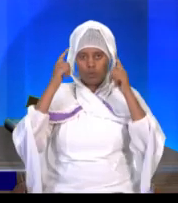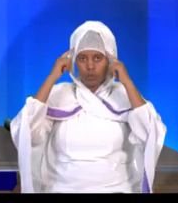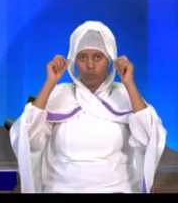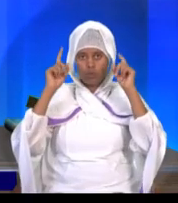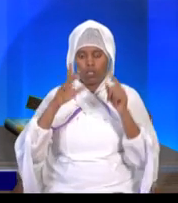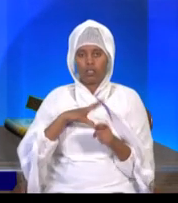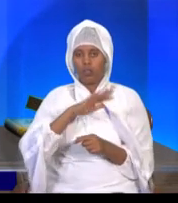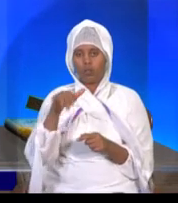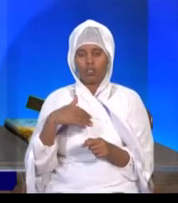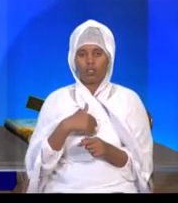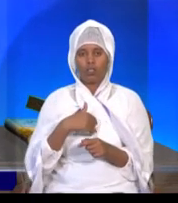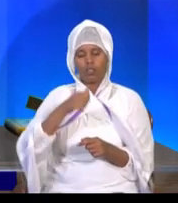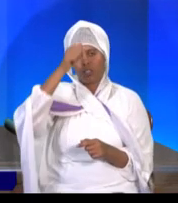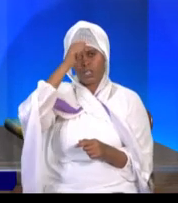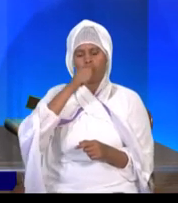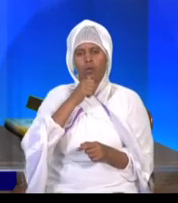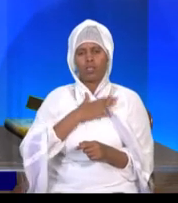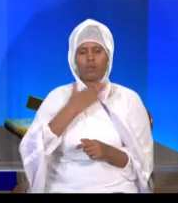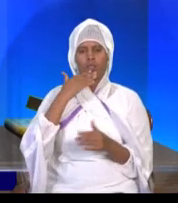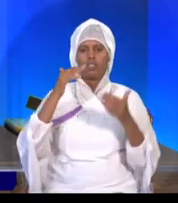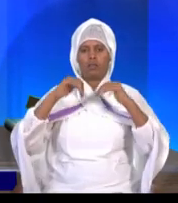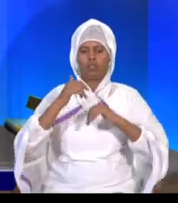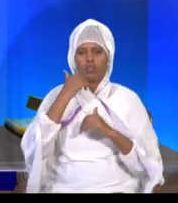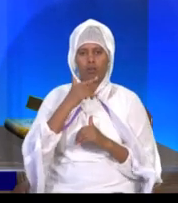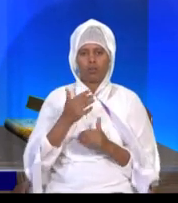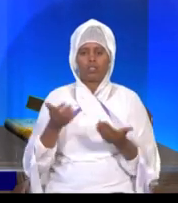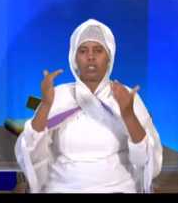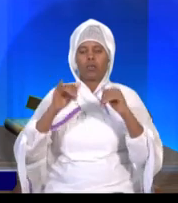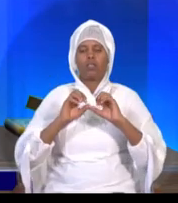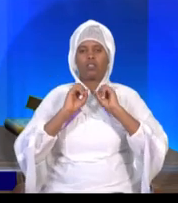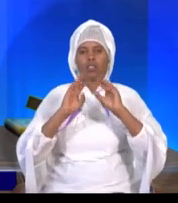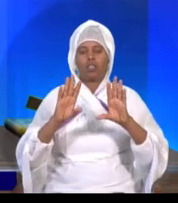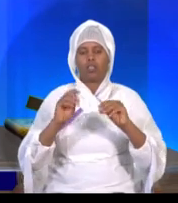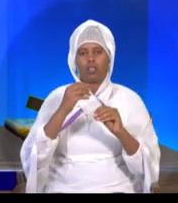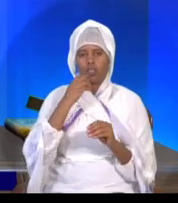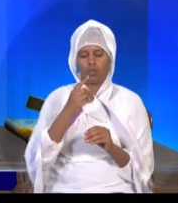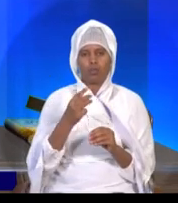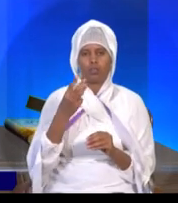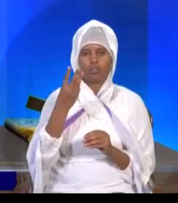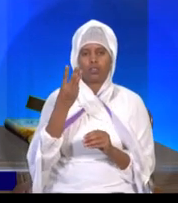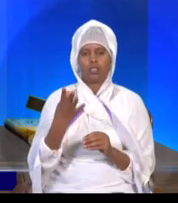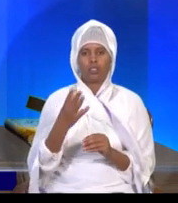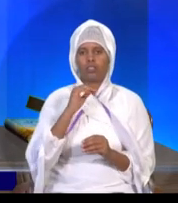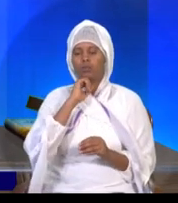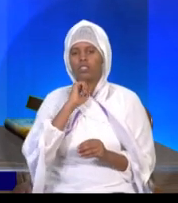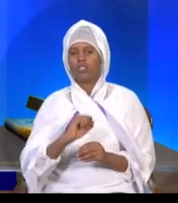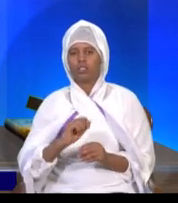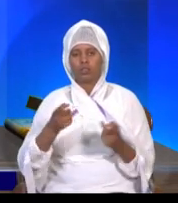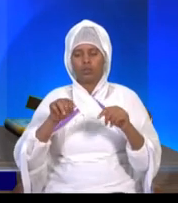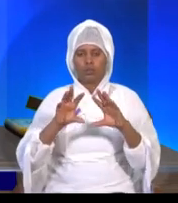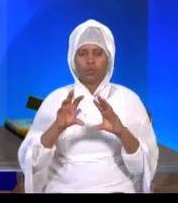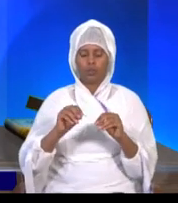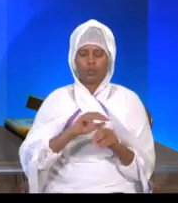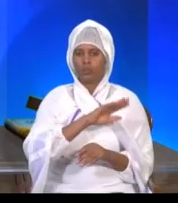ንሰውዕሎ ዘለና ሽዑቶም ሰብኣይ ንዓይ ከዝኣመን ቀብረኒ ምስ በሉ ዝቐብሩካ ክሰደልካየ ድሕ 3 መንስያት